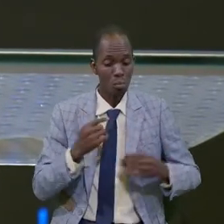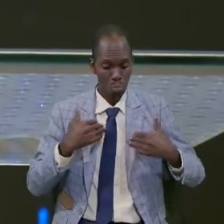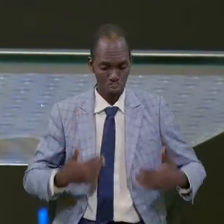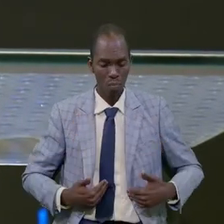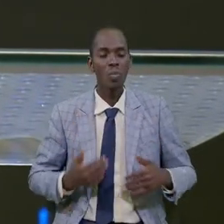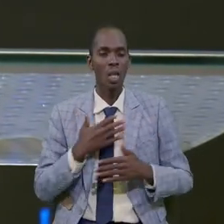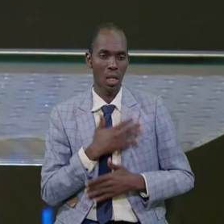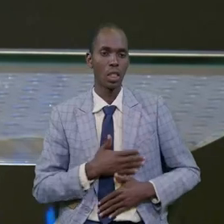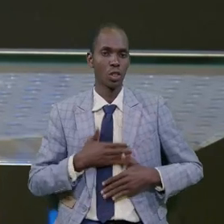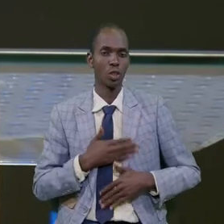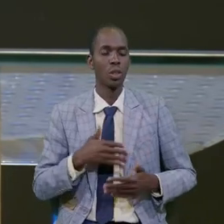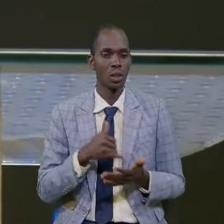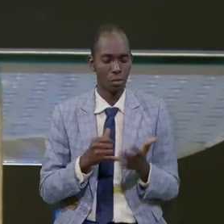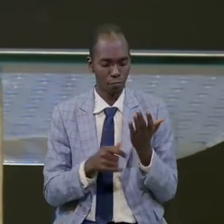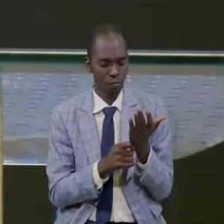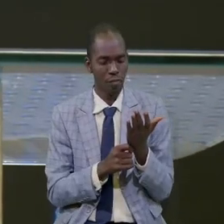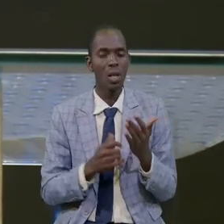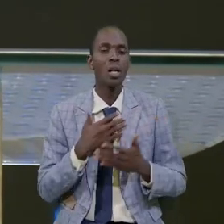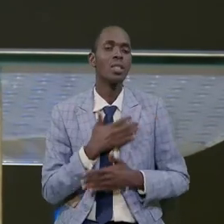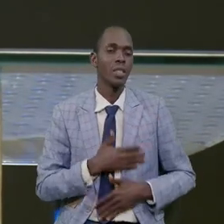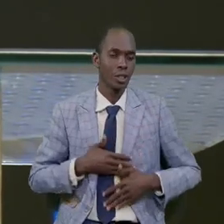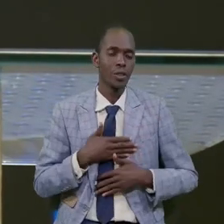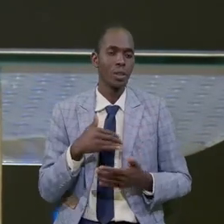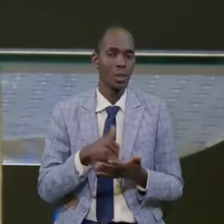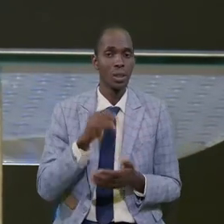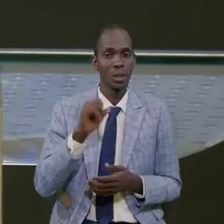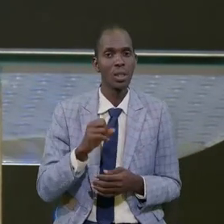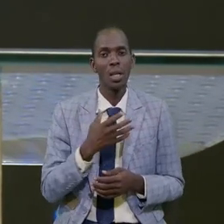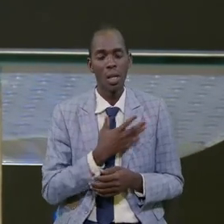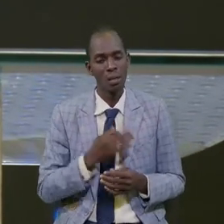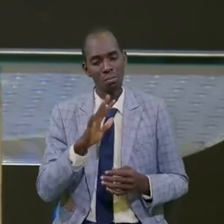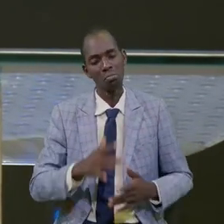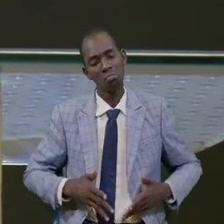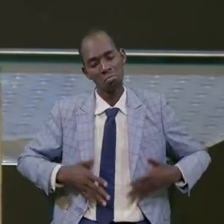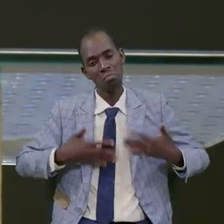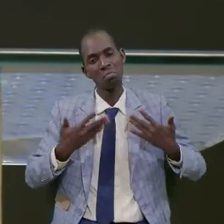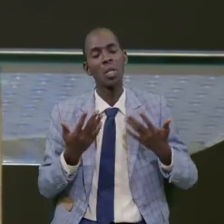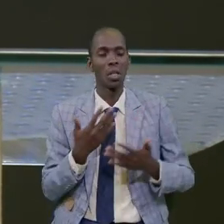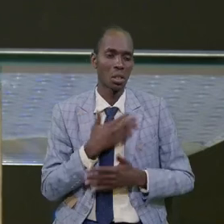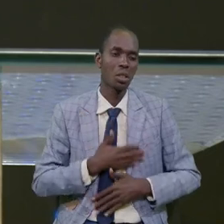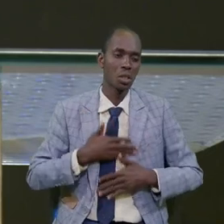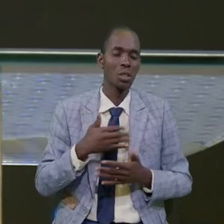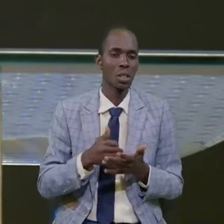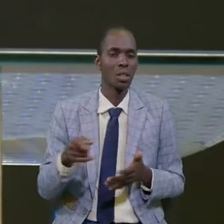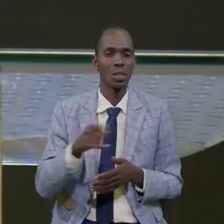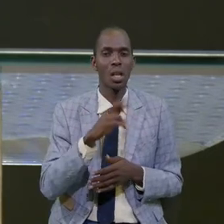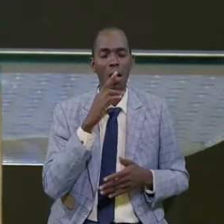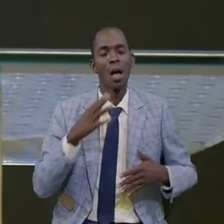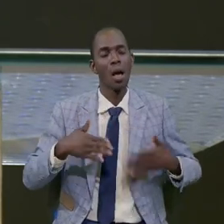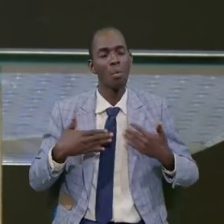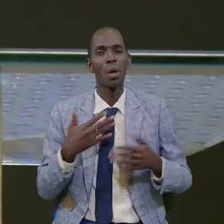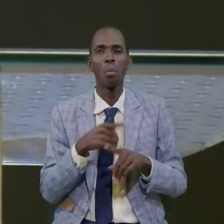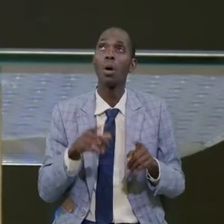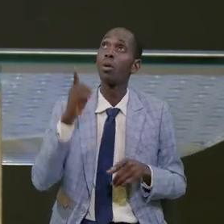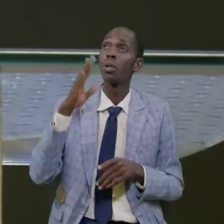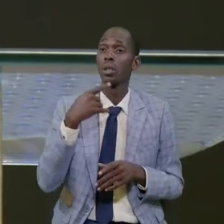dont ils jouissent, leur corps en jouit, leur chair en jouit, leur vie en général en jouit, et ils sont